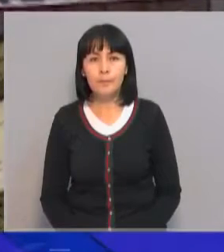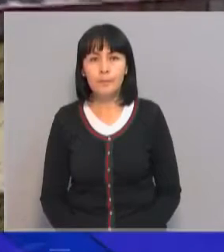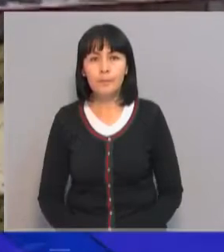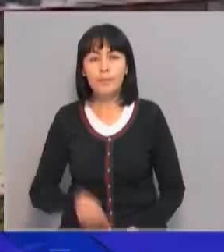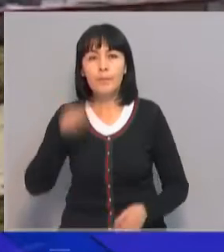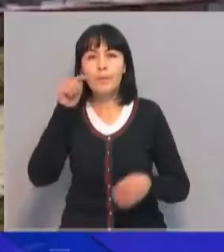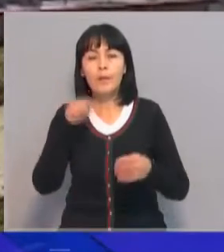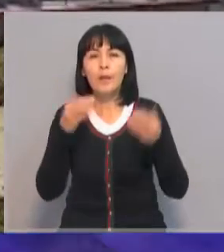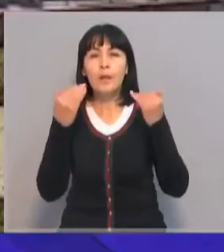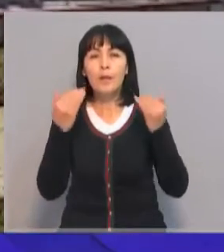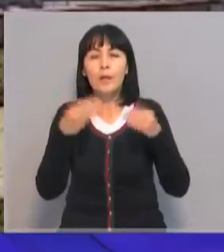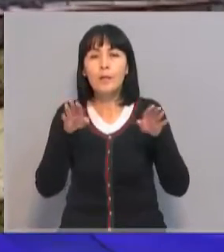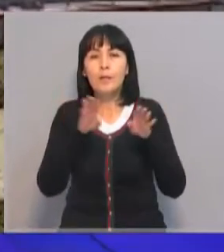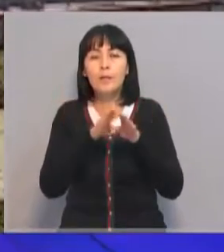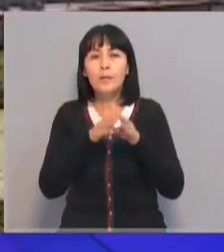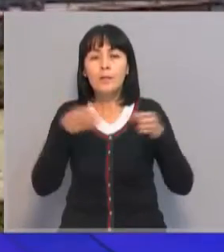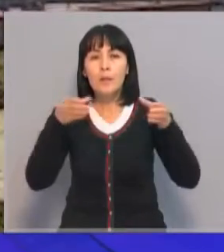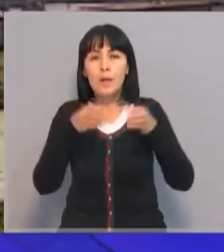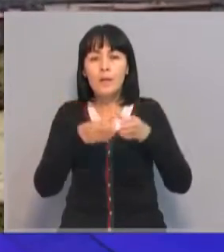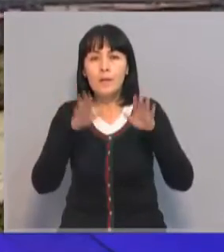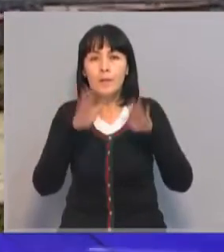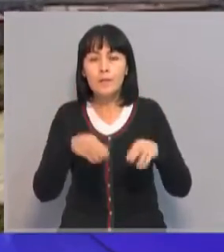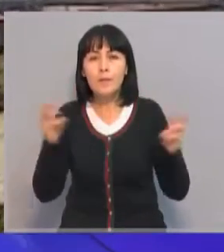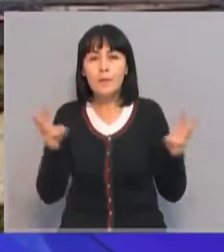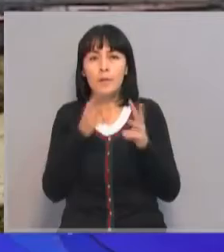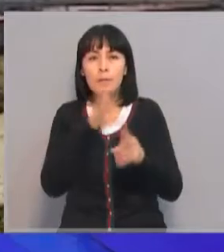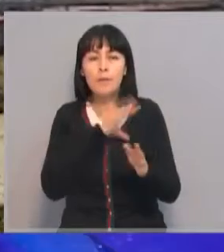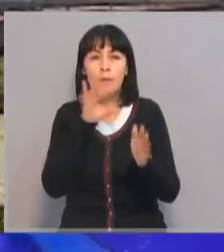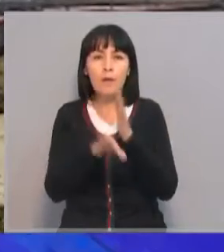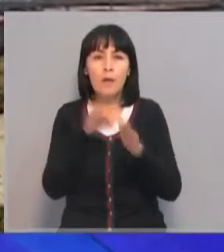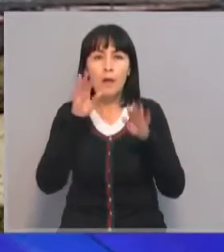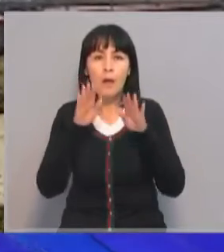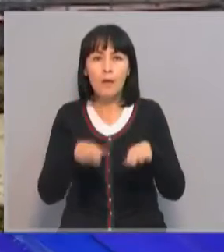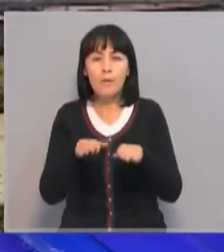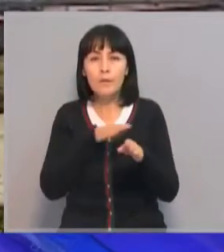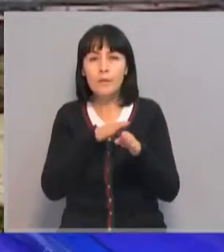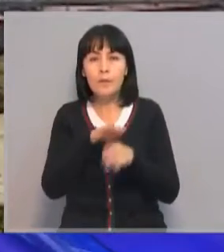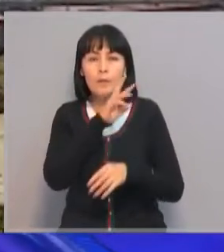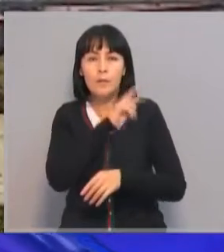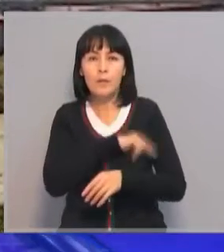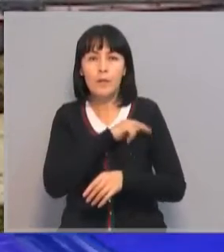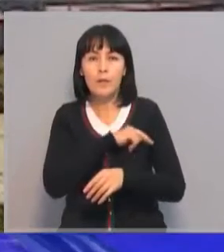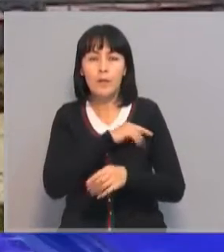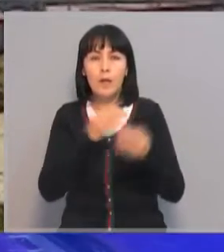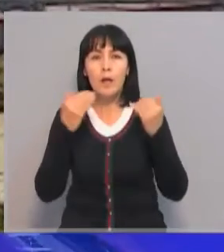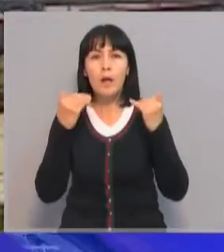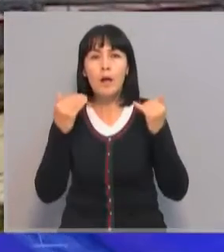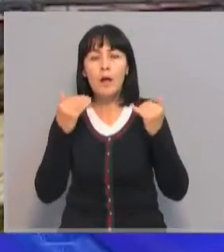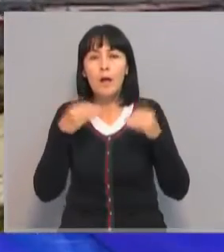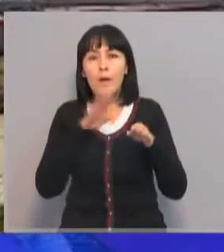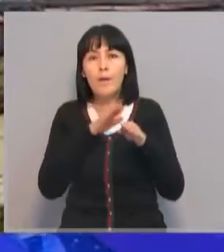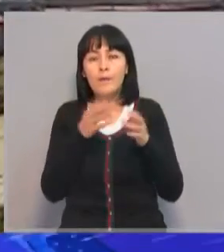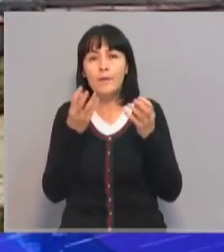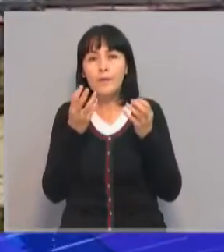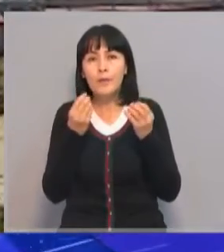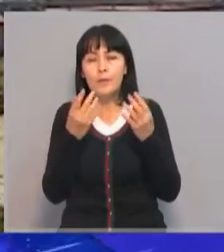Для сил и средств прибывающих подразделений к месту пожара были определены места для произведения работ по охлаждению резервуаров. Произведен